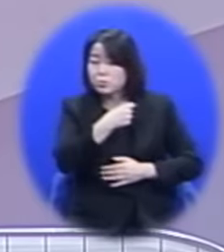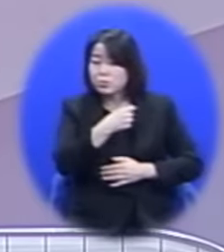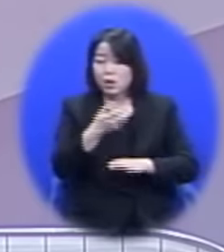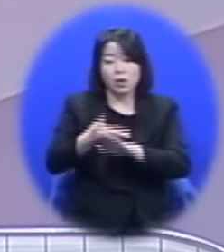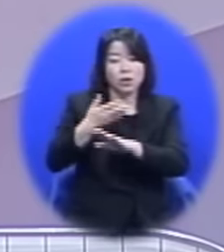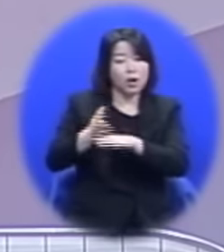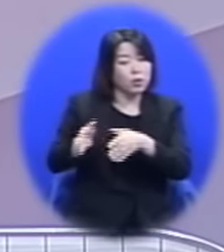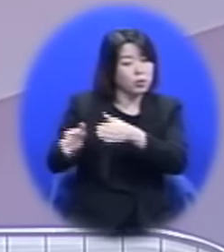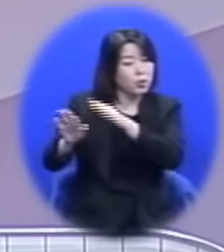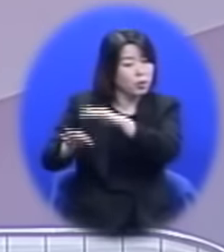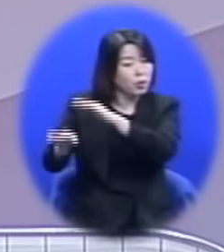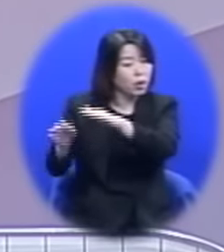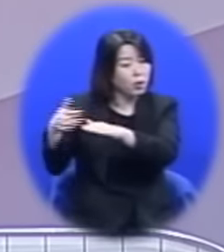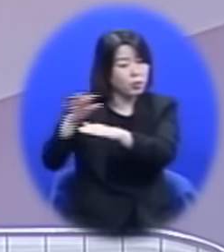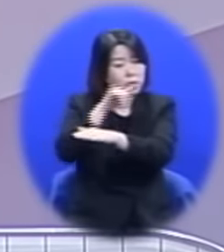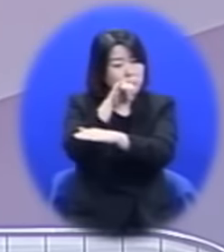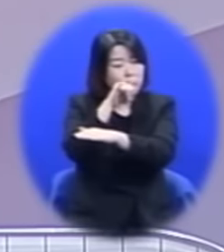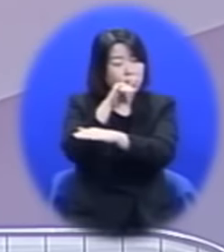곳으로 걸어갑니다.